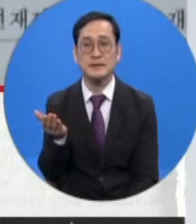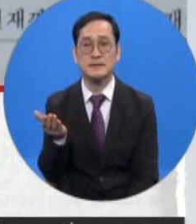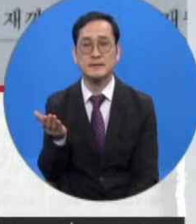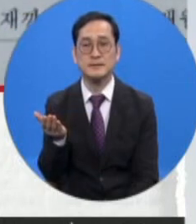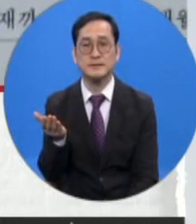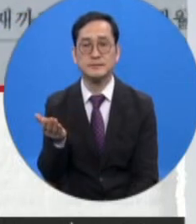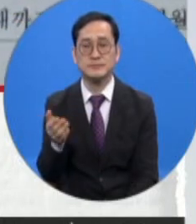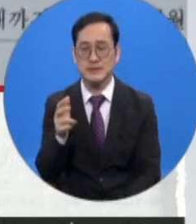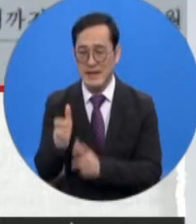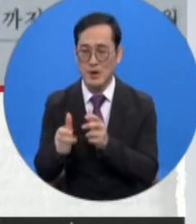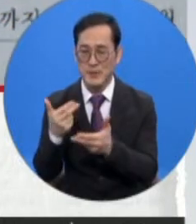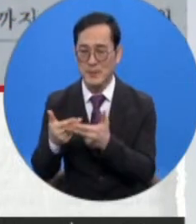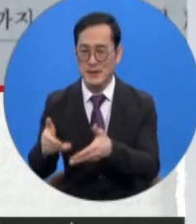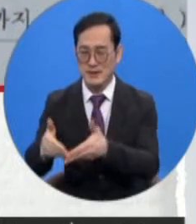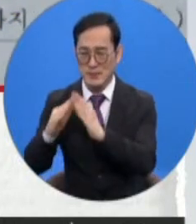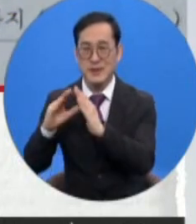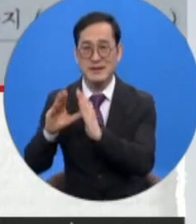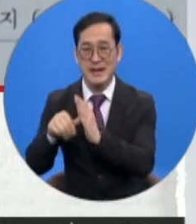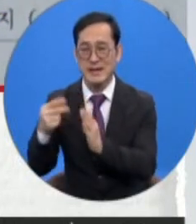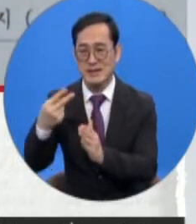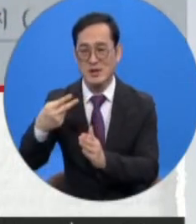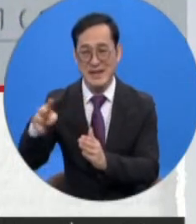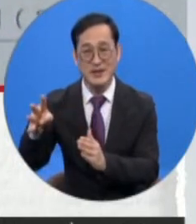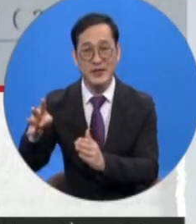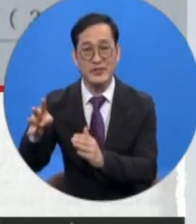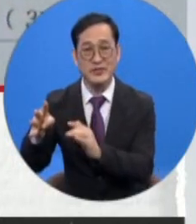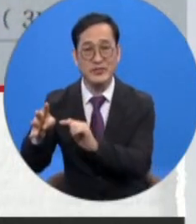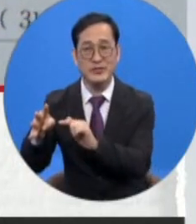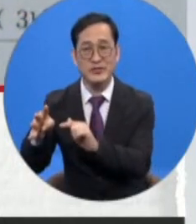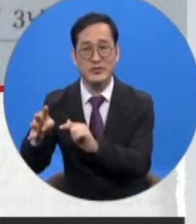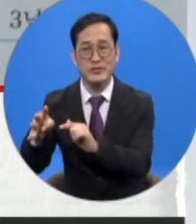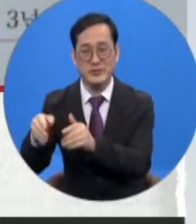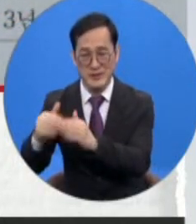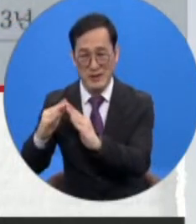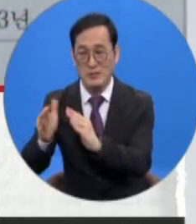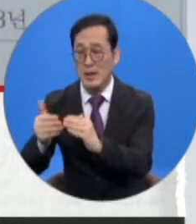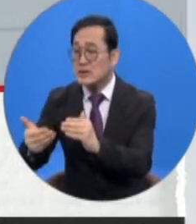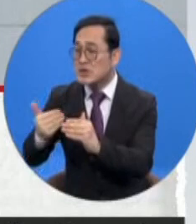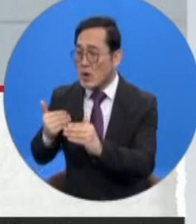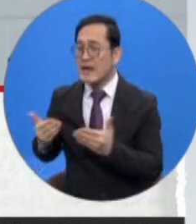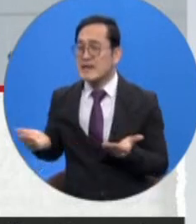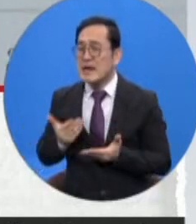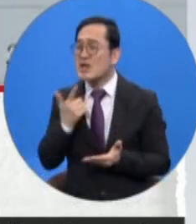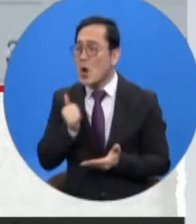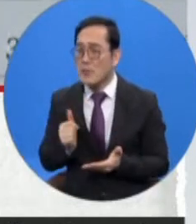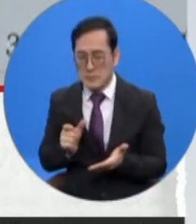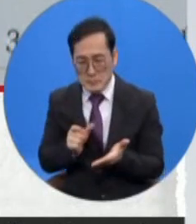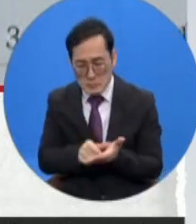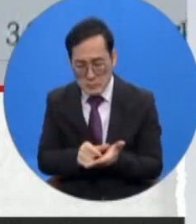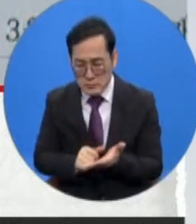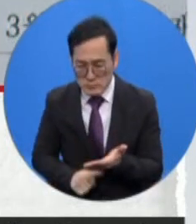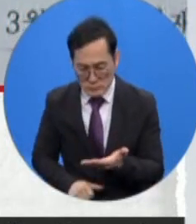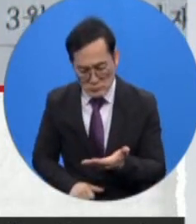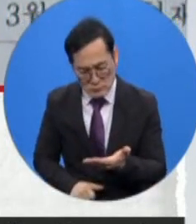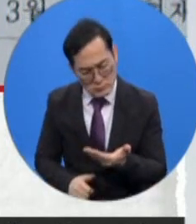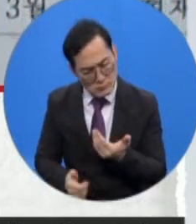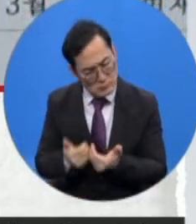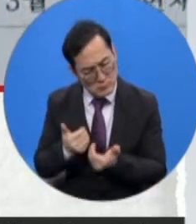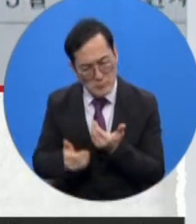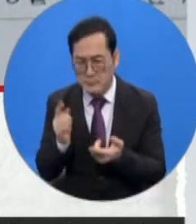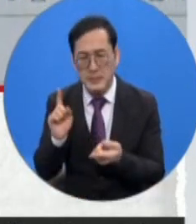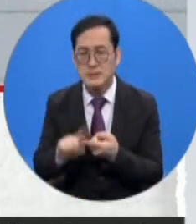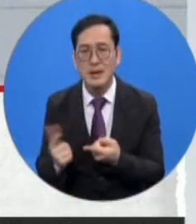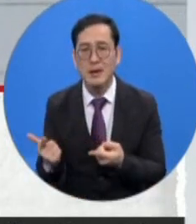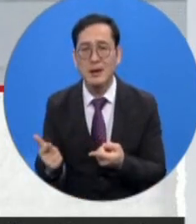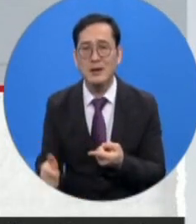연도가 있는데 2004년인가요? 그 이전부터 근무한 것으로 기재되어 있는 것이 사실과 어긋난다라는 문제 제기였고요. 여기